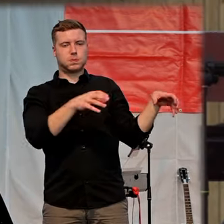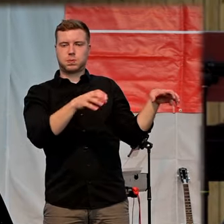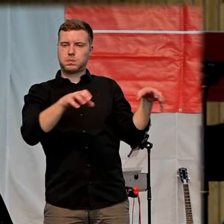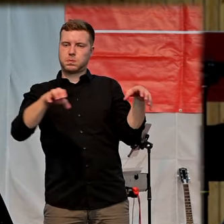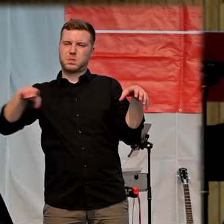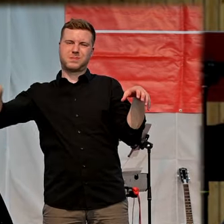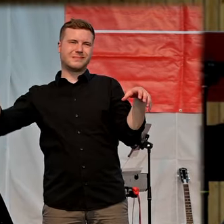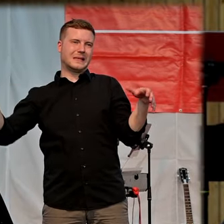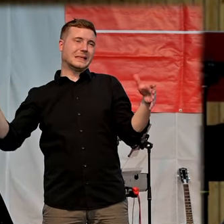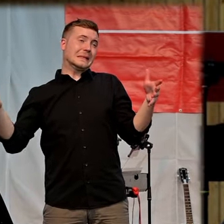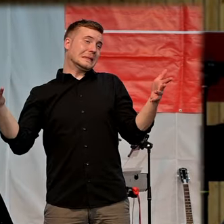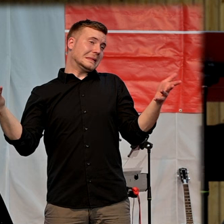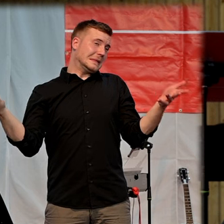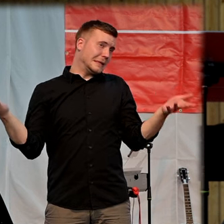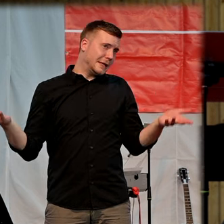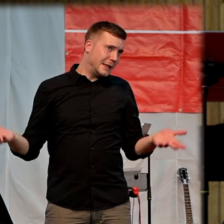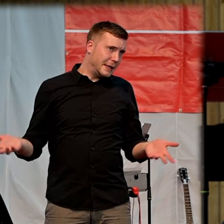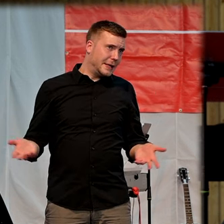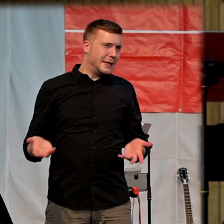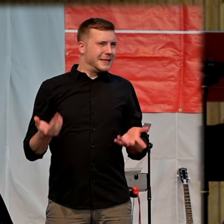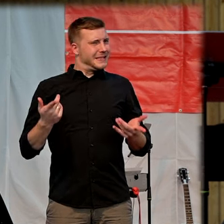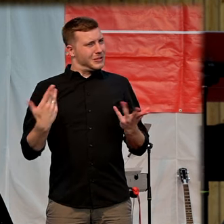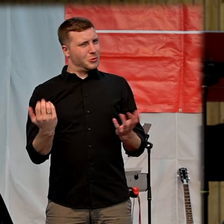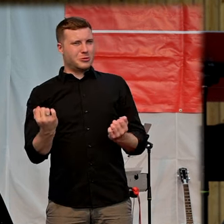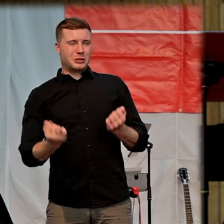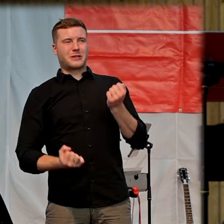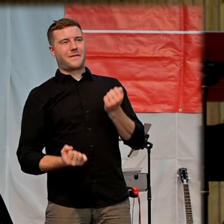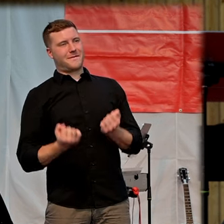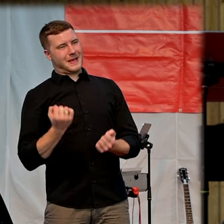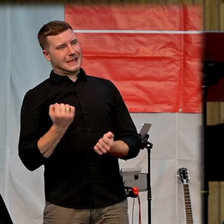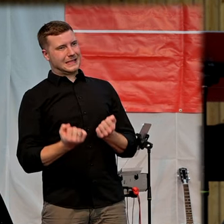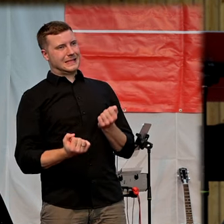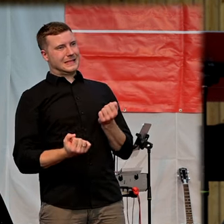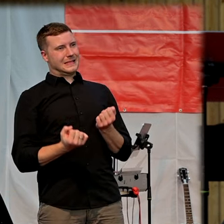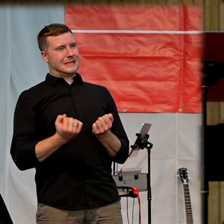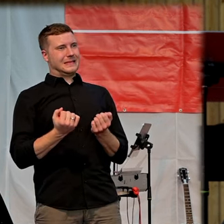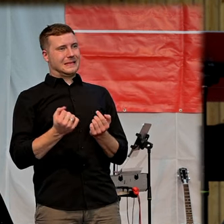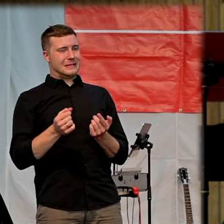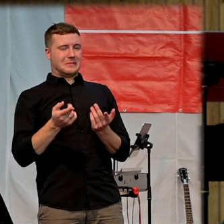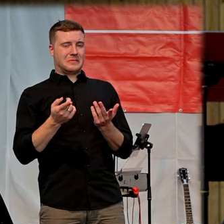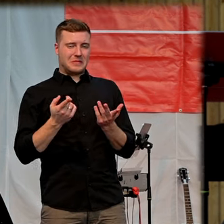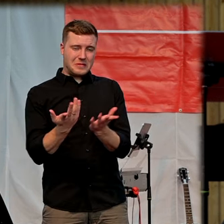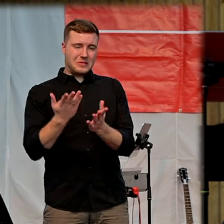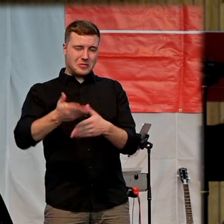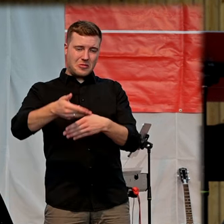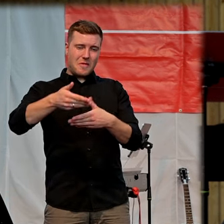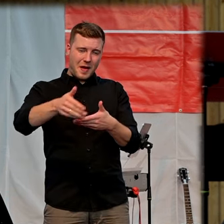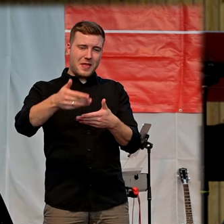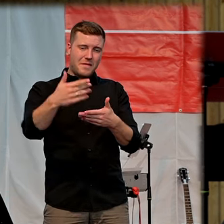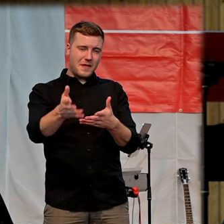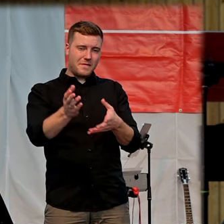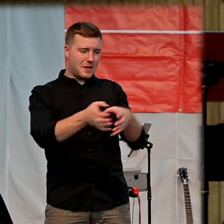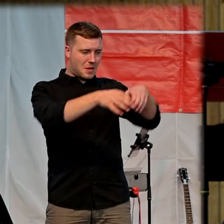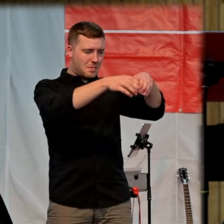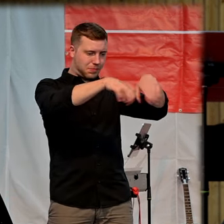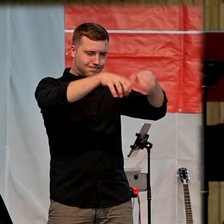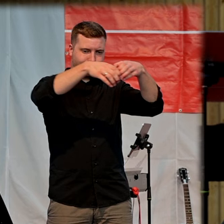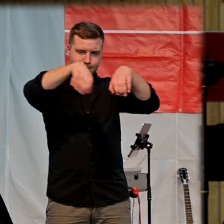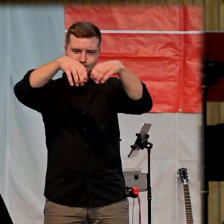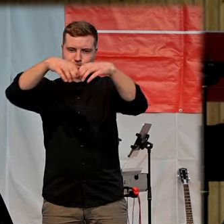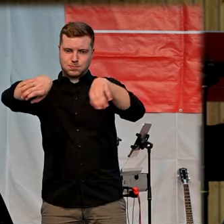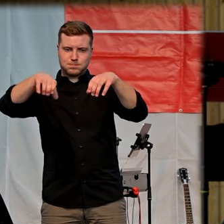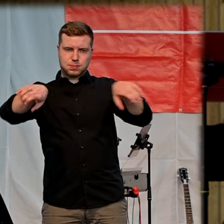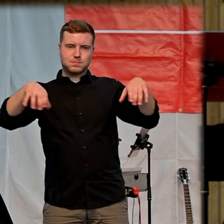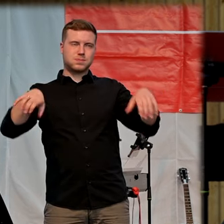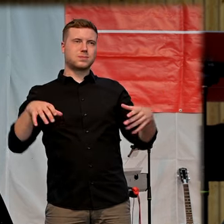sein. Das ist aber schwierig, weil dann wieder die Bibel sagt das, das, das, trennt man sich immer wieder. Es gibt, soweit ich